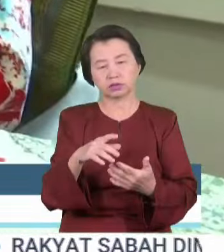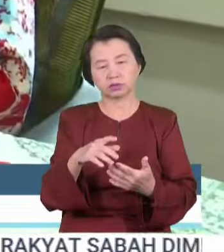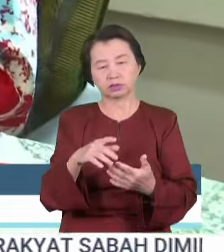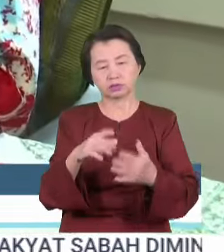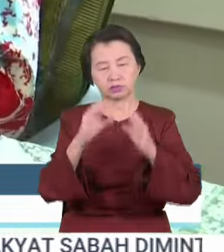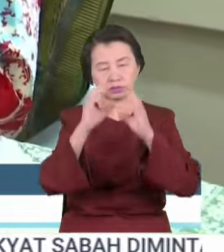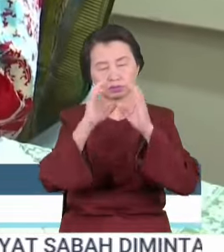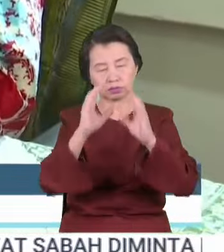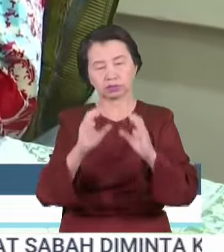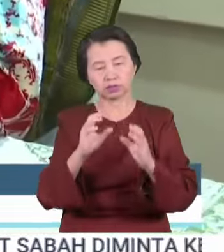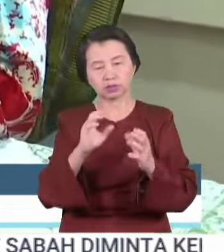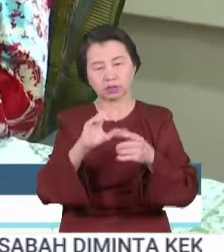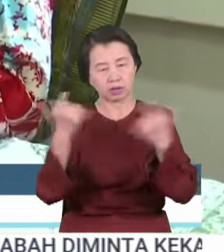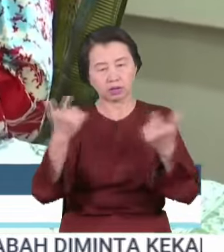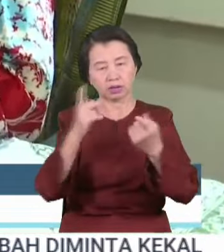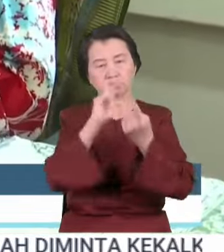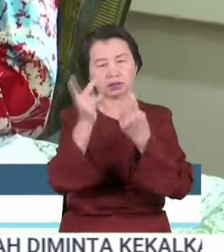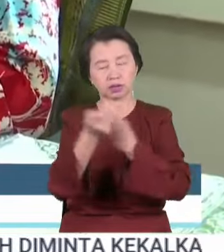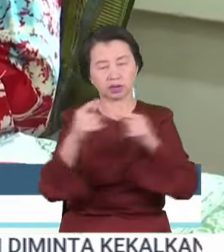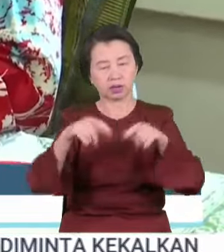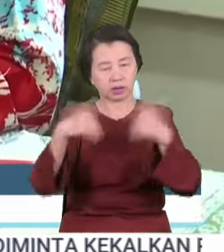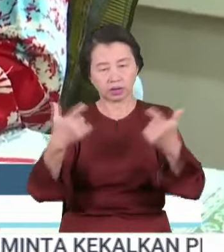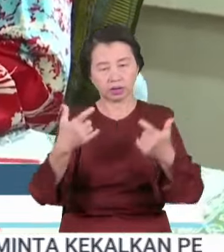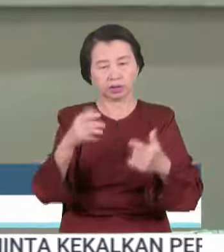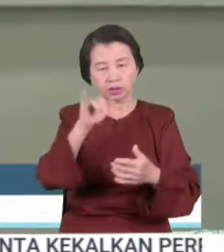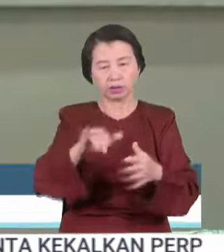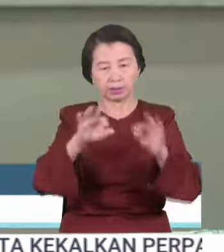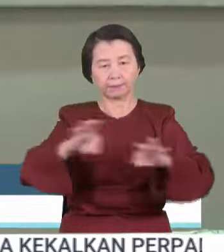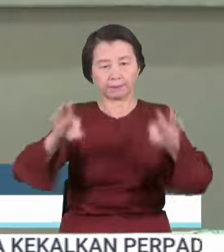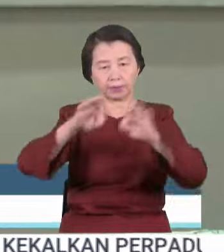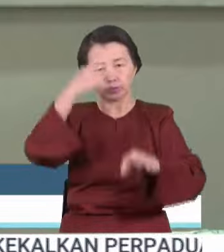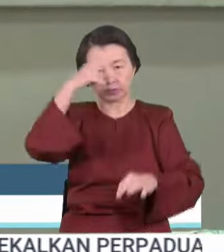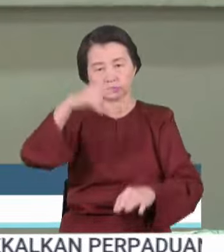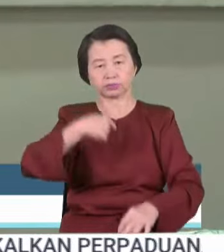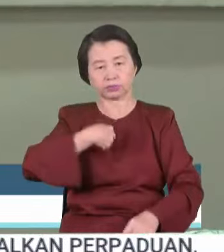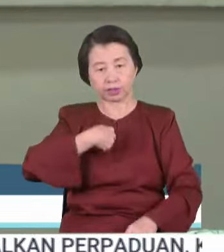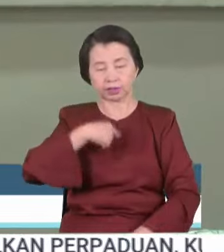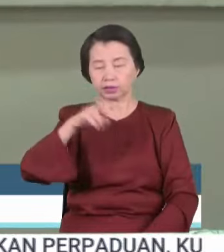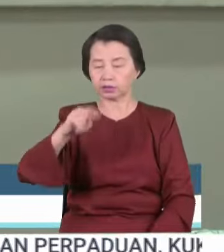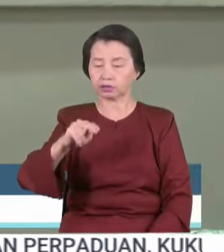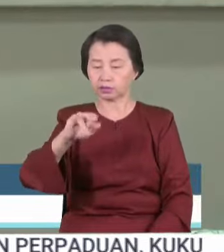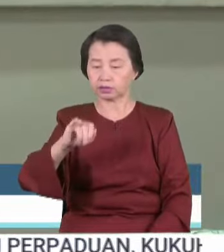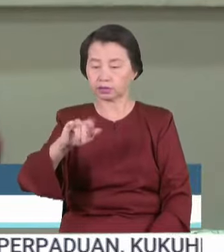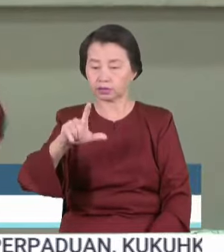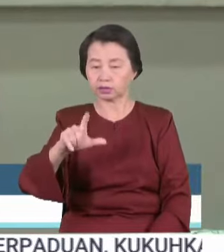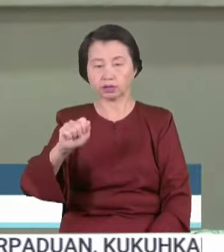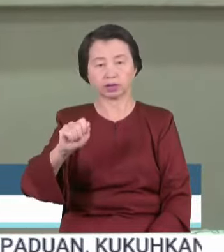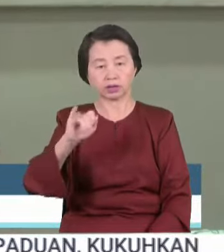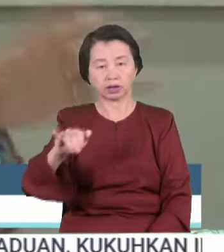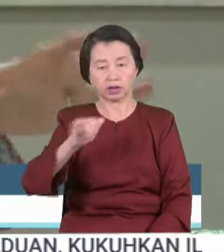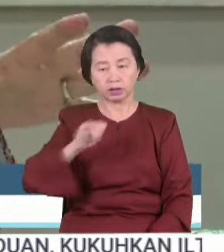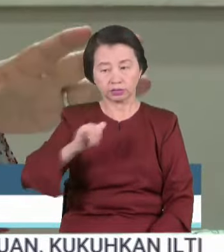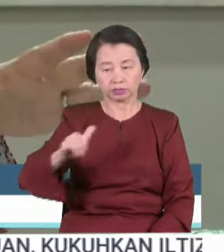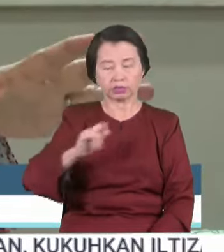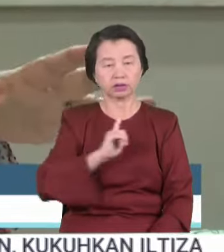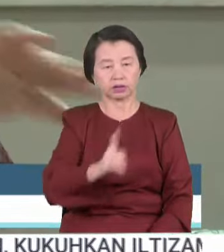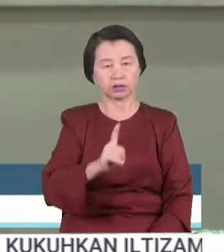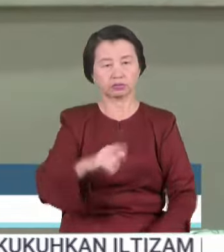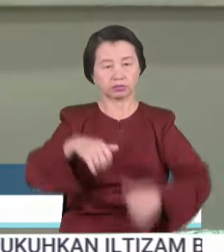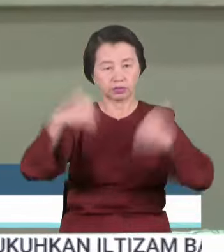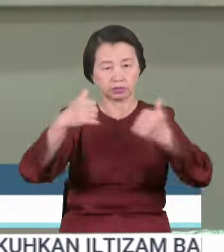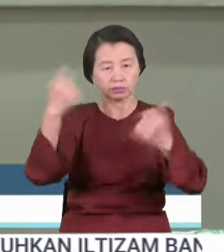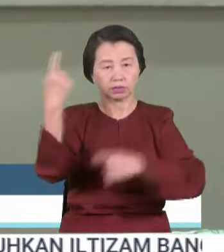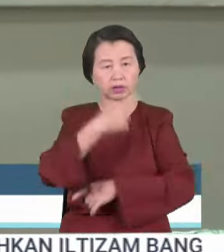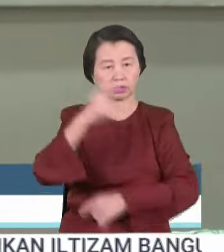berbeza. Yang paling penting bagi saya, nilai sesama manusia, sesama umat Islam dalam meraihkan hari